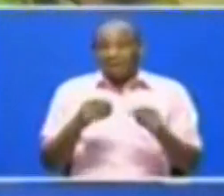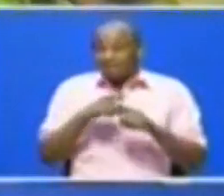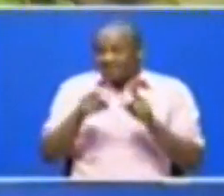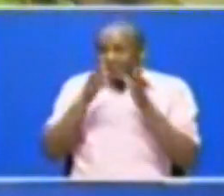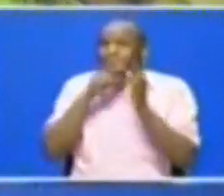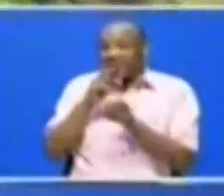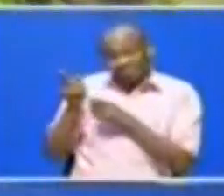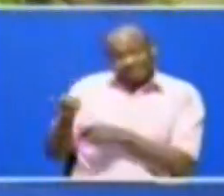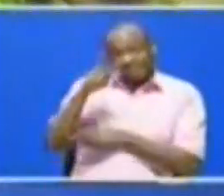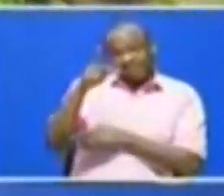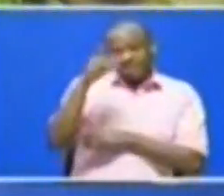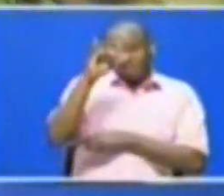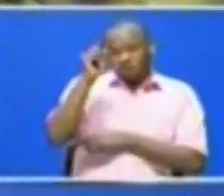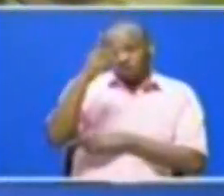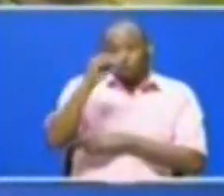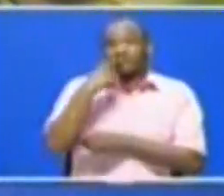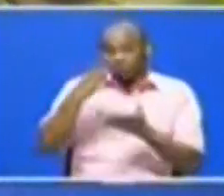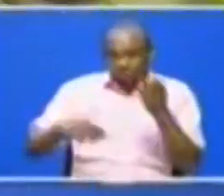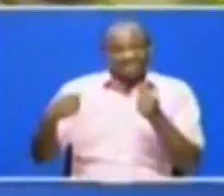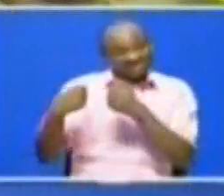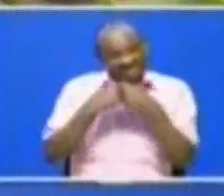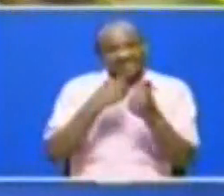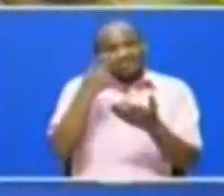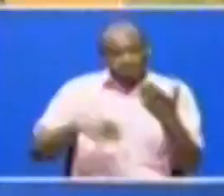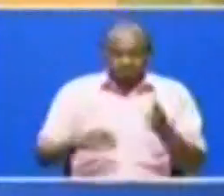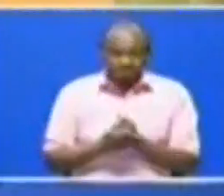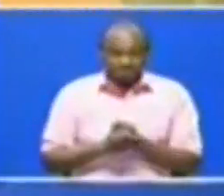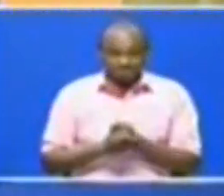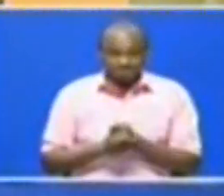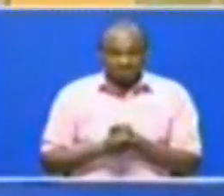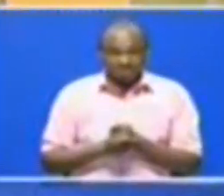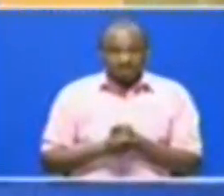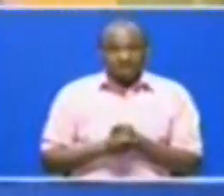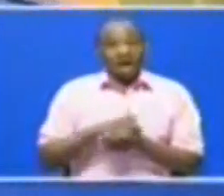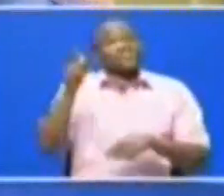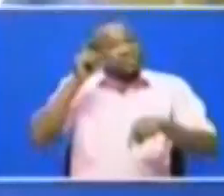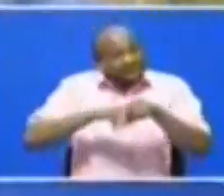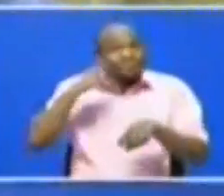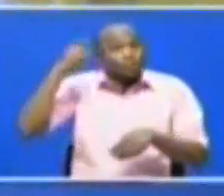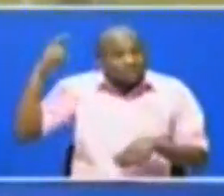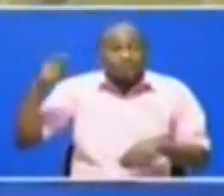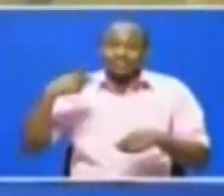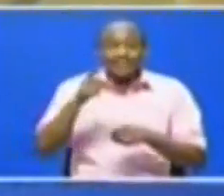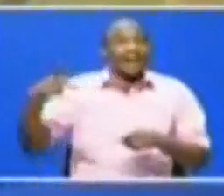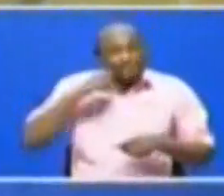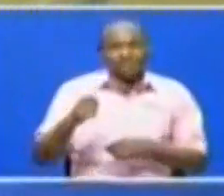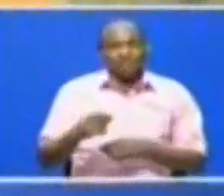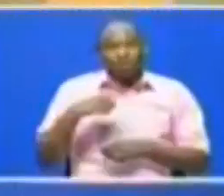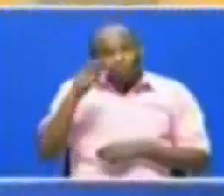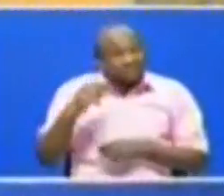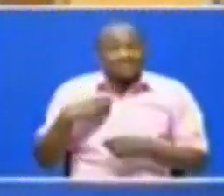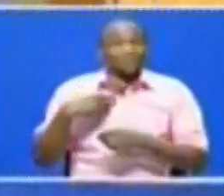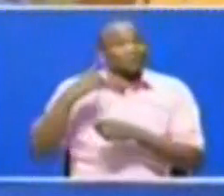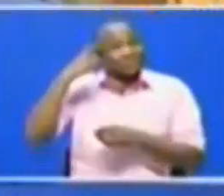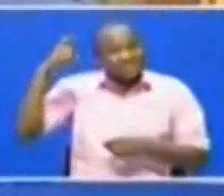amefanya kazi kwa siku nyingi, ilikuwa changamoto alipoitanguliza. Unaota usiku ukiwa na umwa na nyoka, unaota ukiwa na